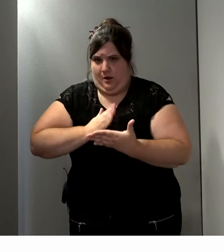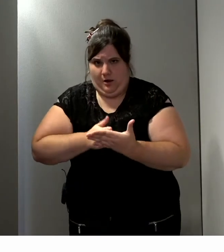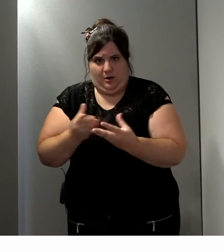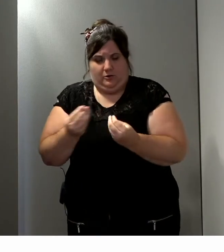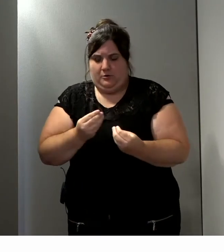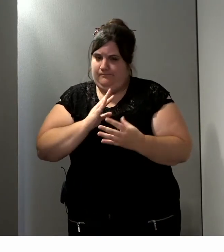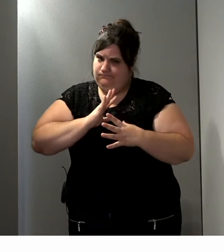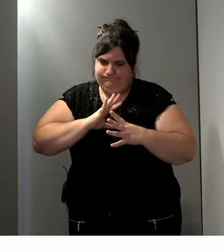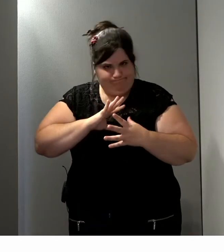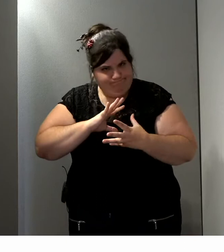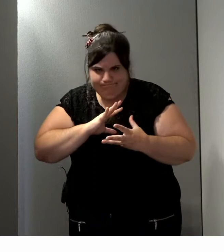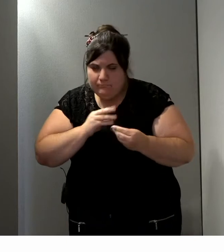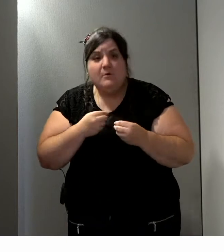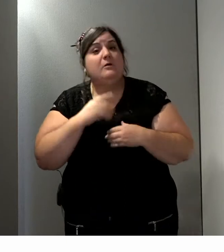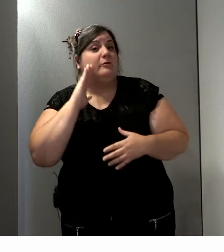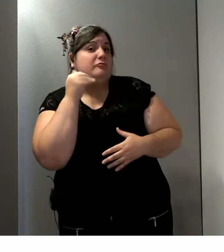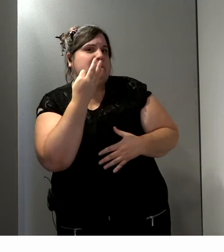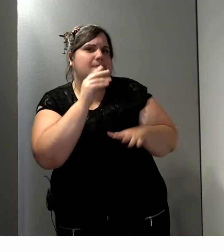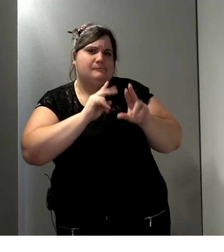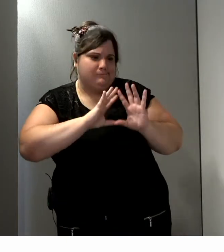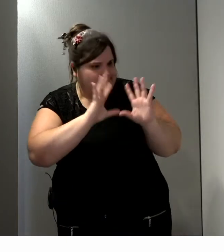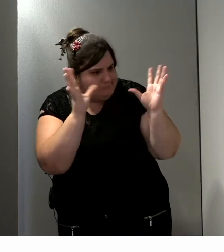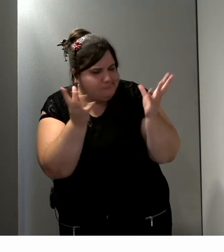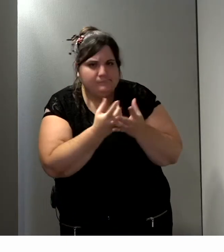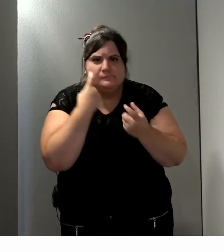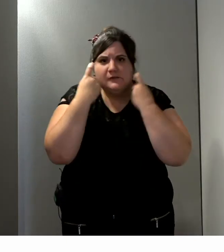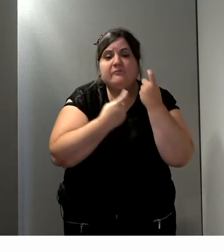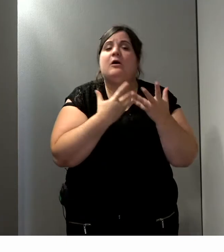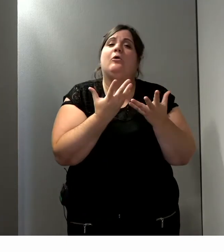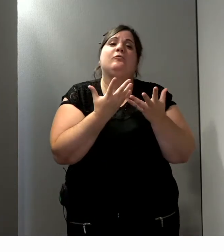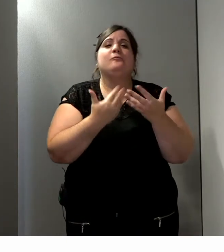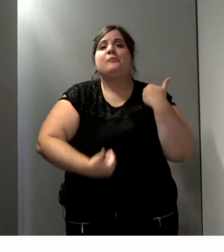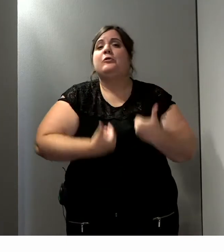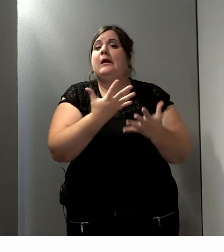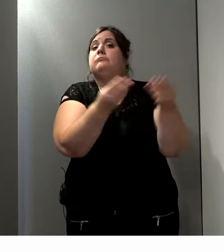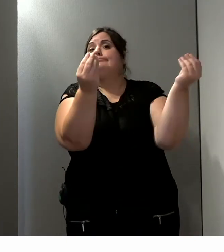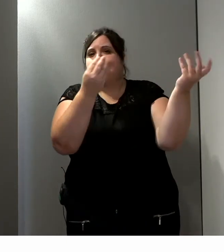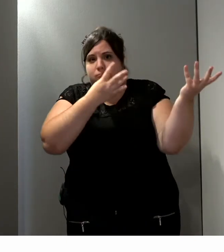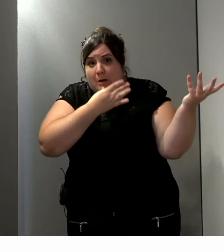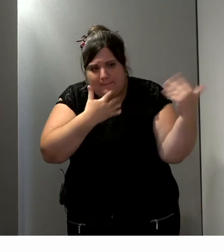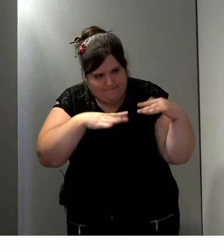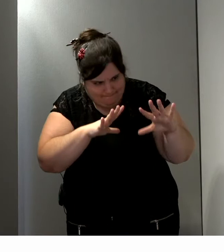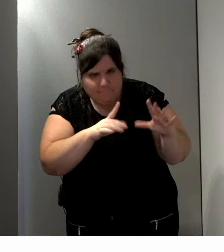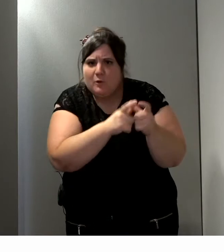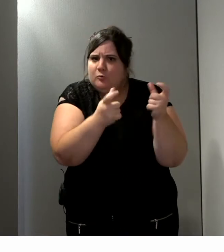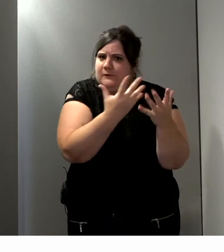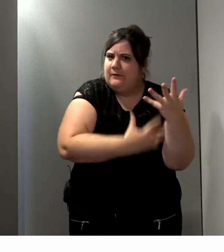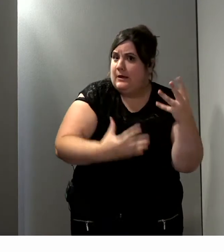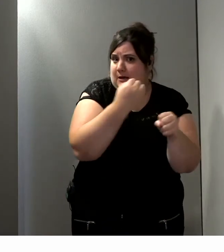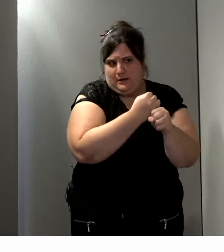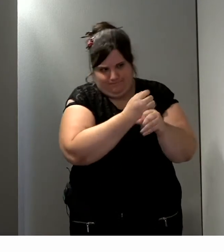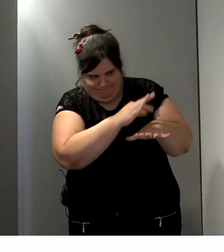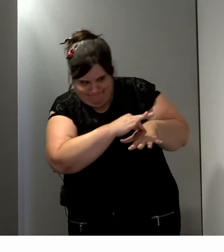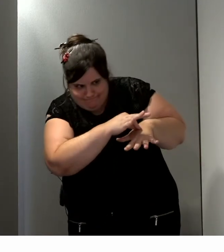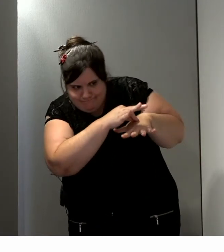travailler. Alors, on n'enlèvera pas la situation de handicap, mais peut-être pour soulager certains entrepreneurs dans l'accompagnement une fois que la création est faite,